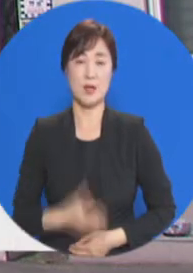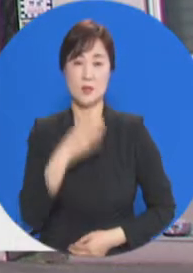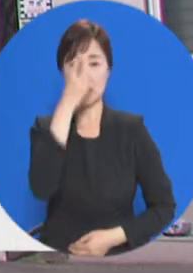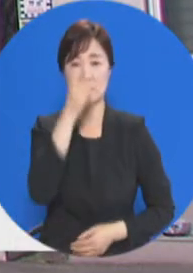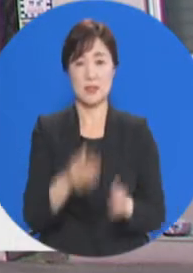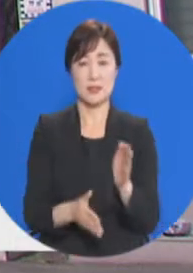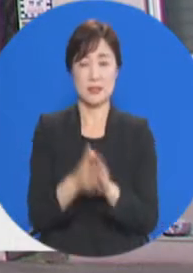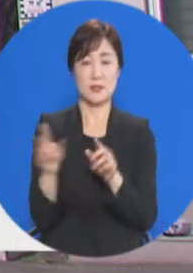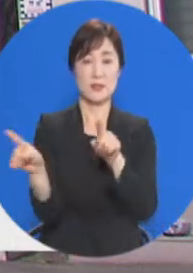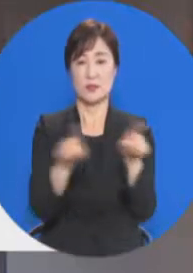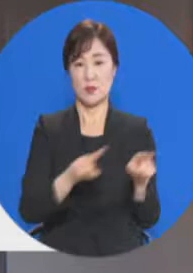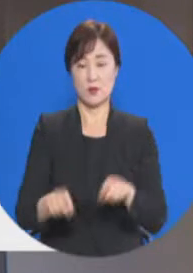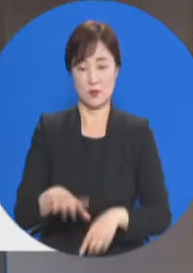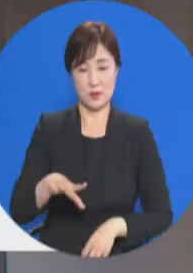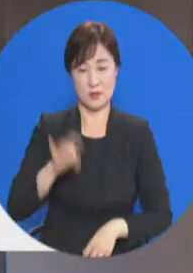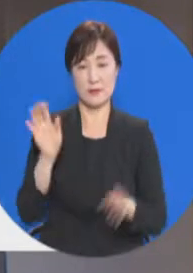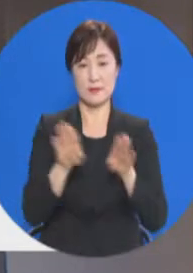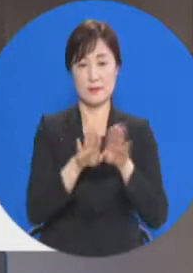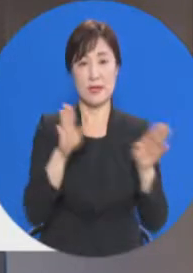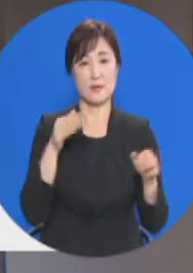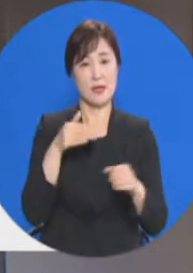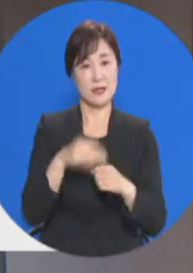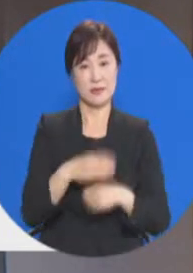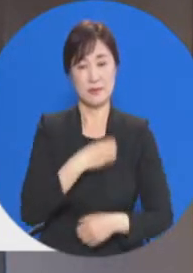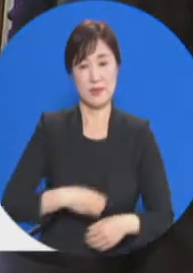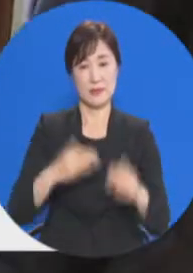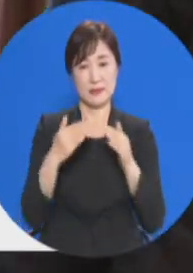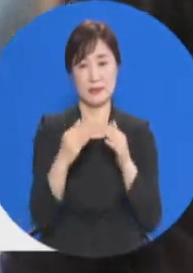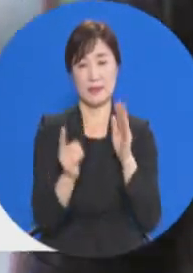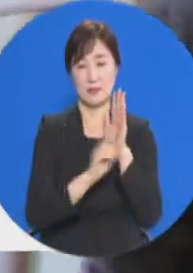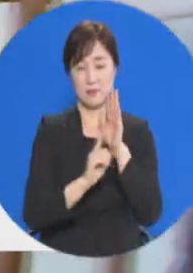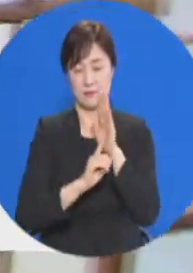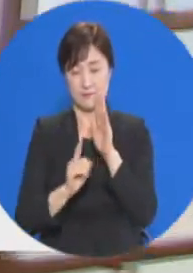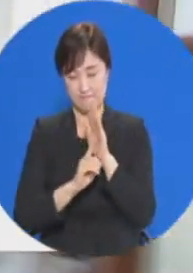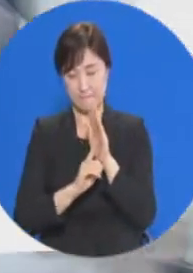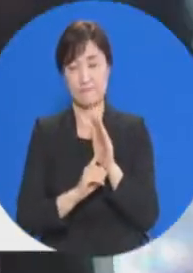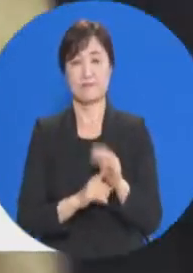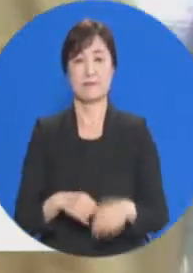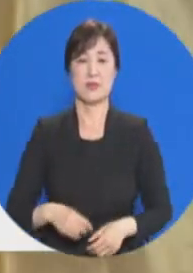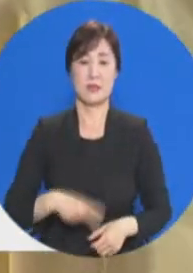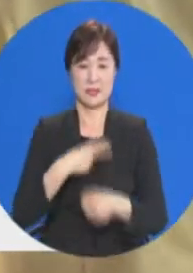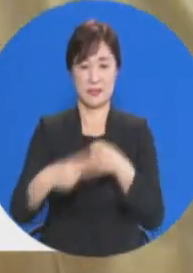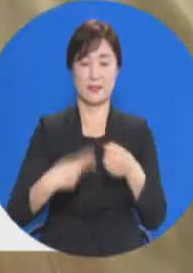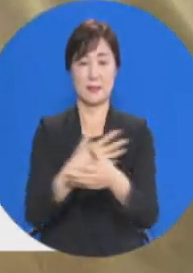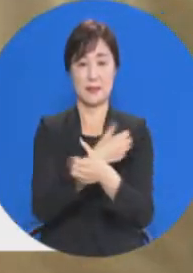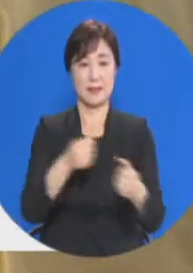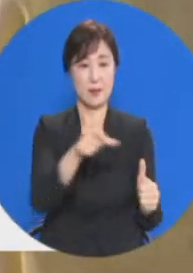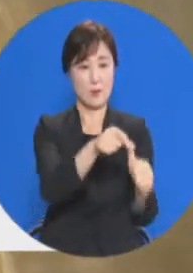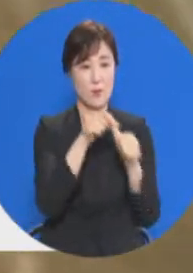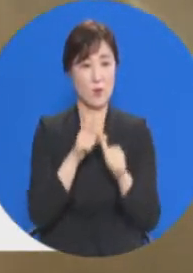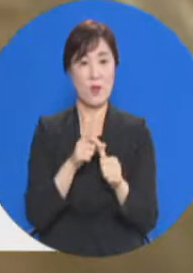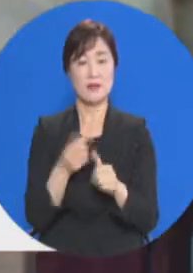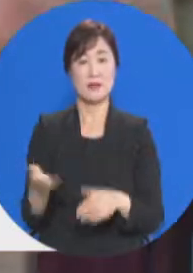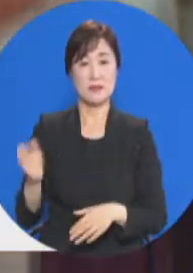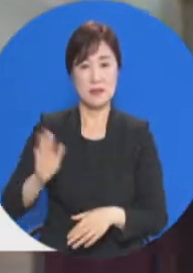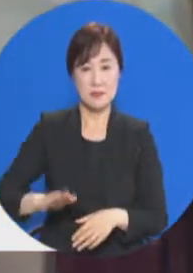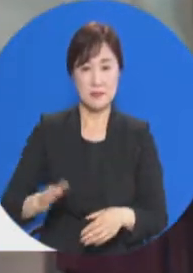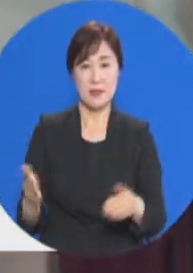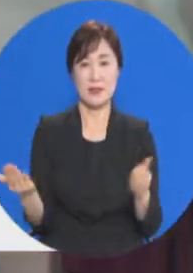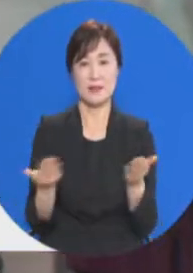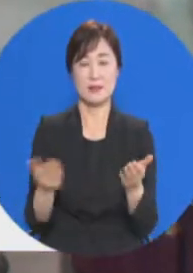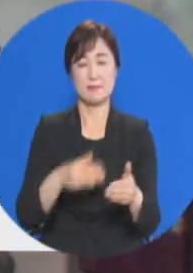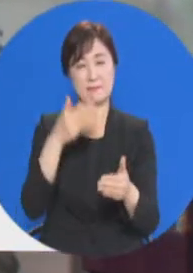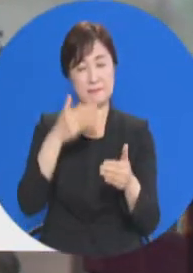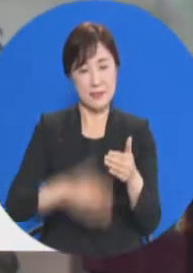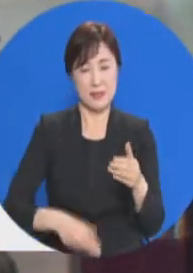순천시가 전국 1호 개방형 나감 면장을 임명한 건 지난해 1월. 공모 절차를 거쳐 2년 임기로 뽑았지만 임기를 채우지 못하고 1년 6개월